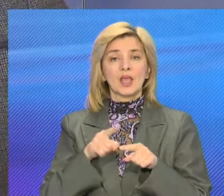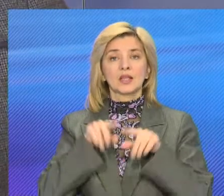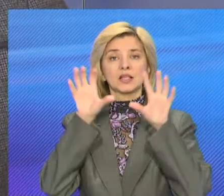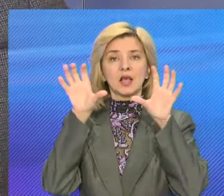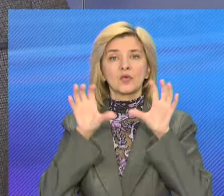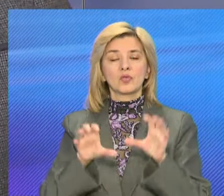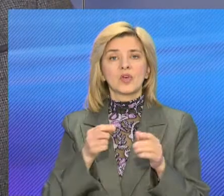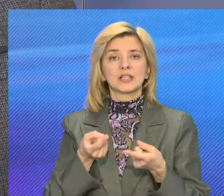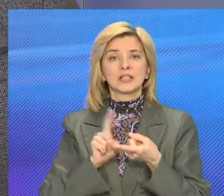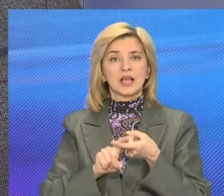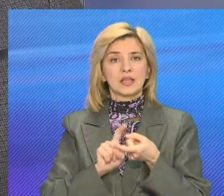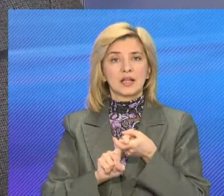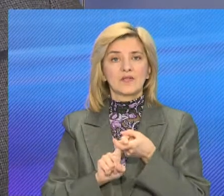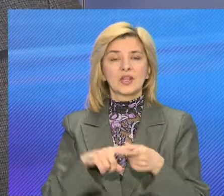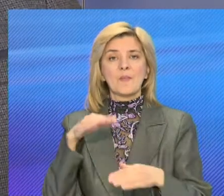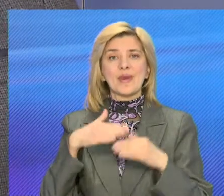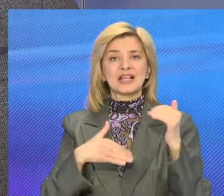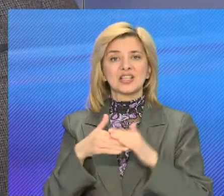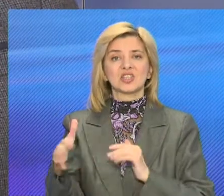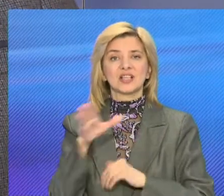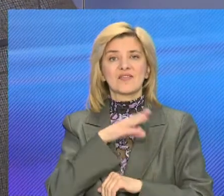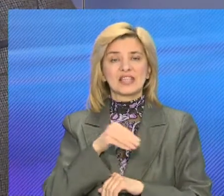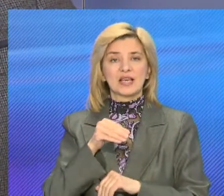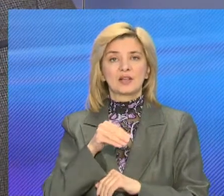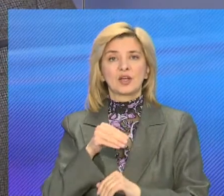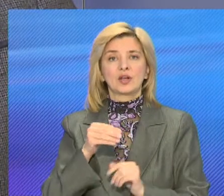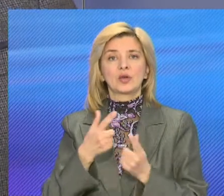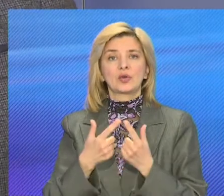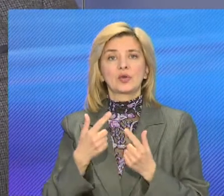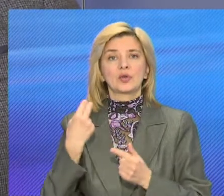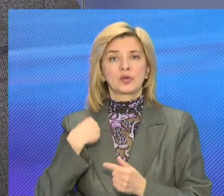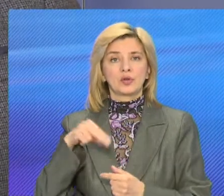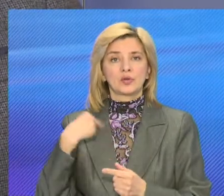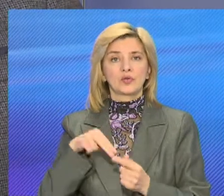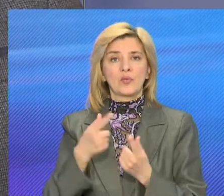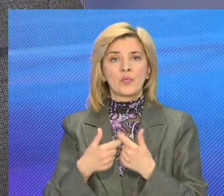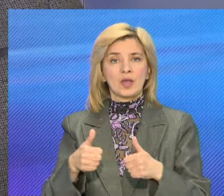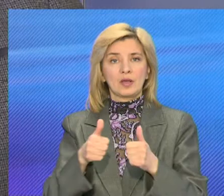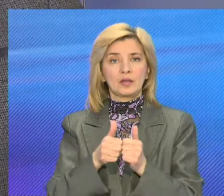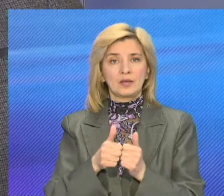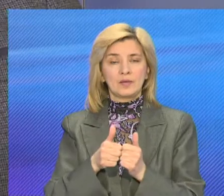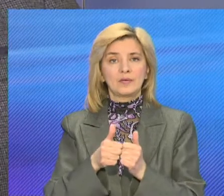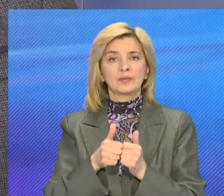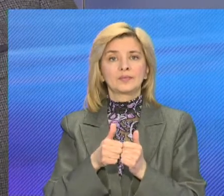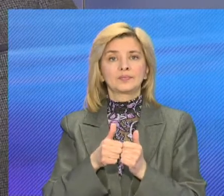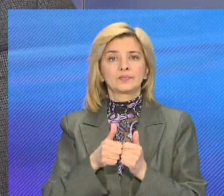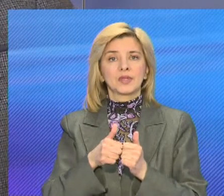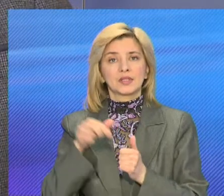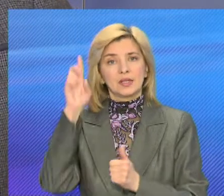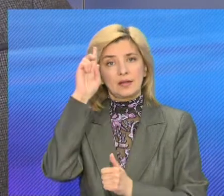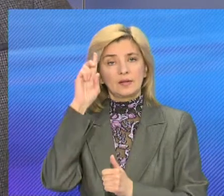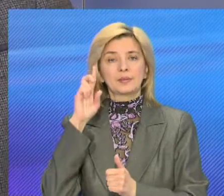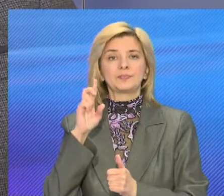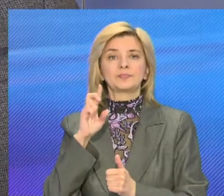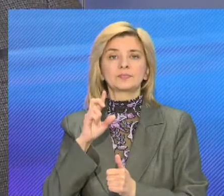законодательство оно затрагивает практически всех субъектов гражданского оборота страны, потому что так